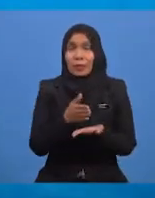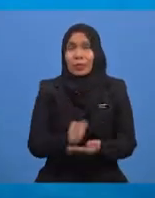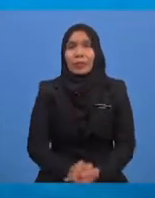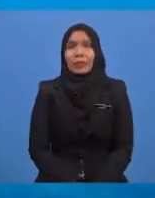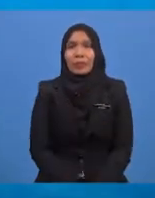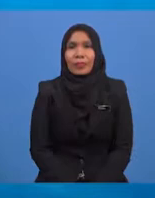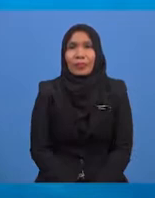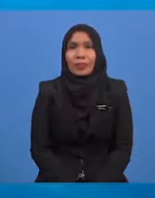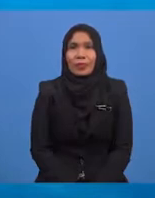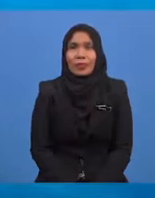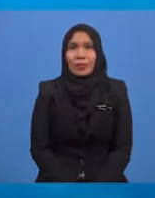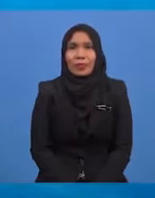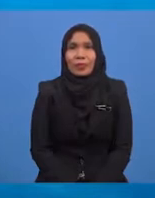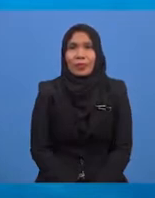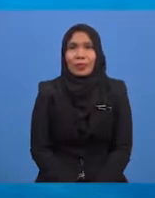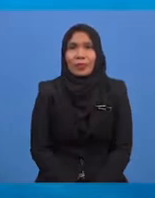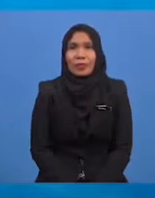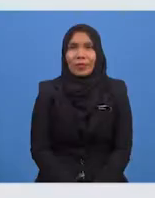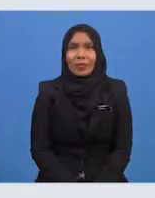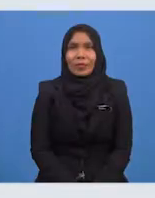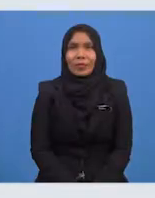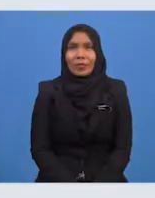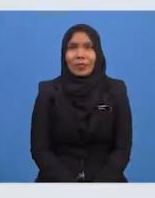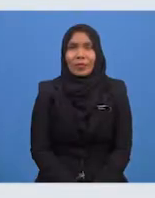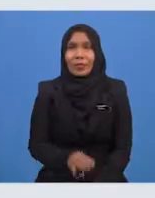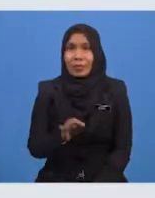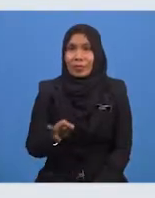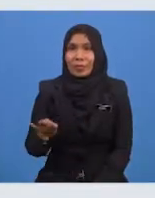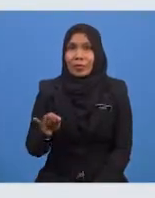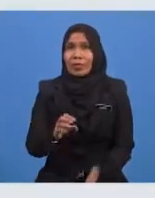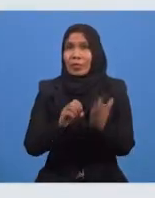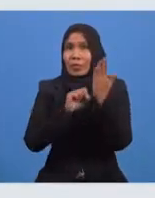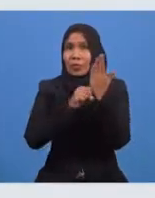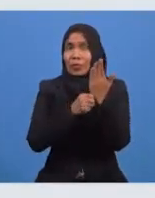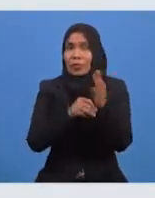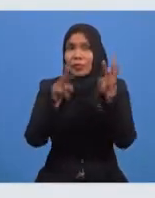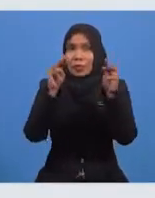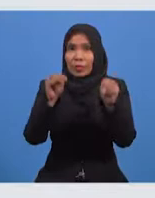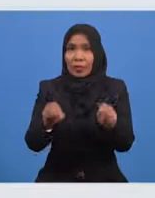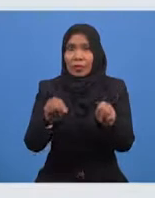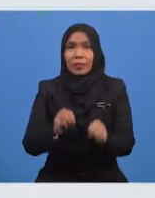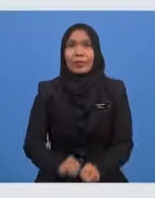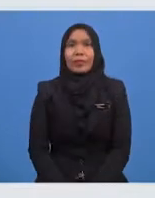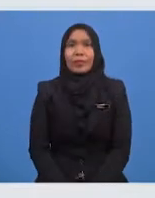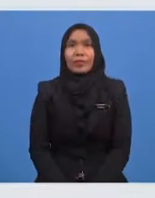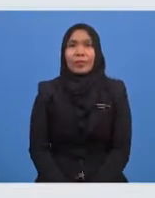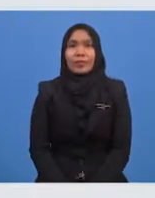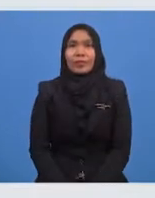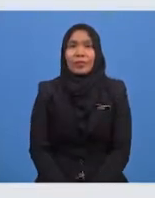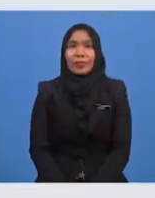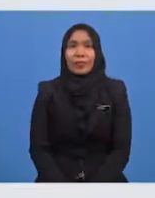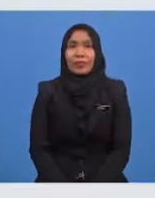terdapat dalam faktor dalaman, iaitu faktor sumber manusia. Amat mudah bila kita masuk ke faktor